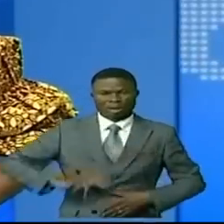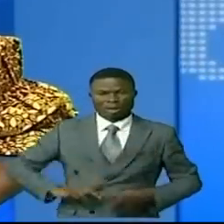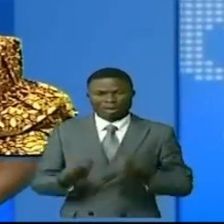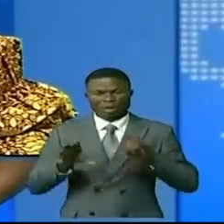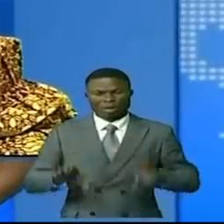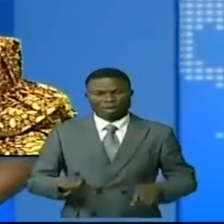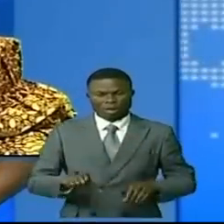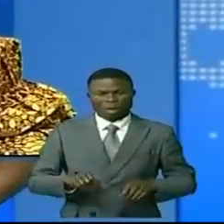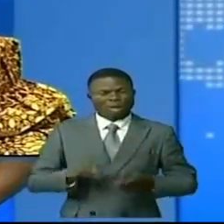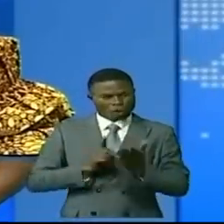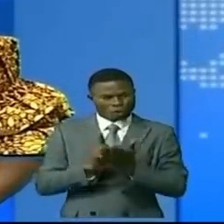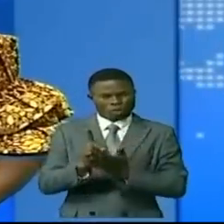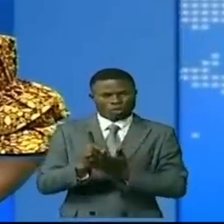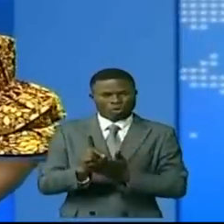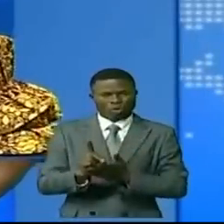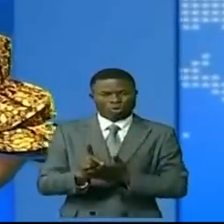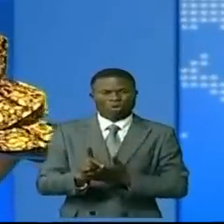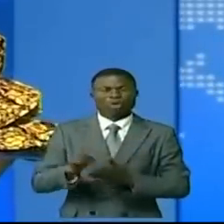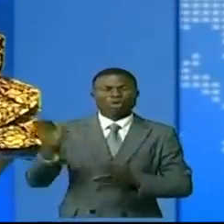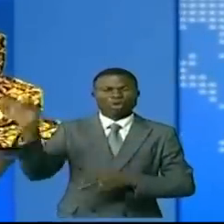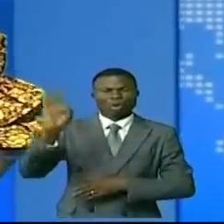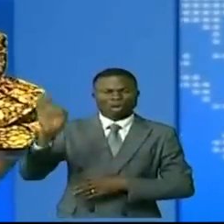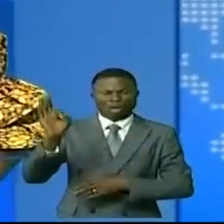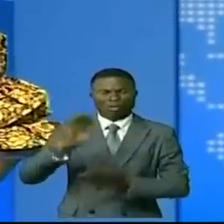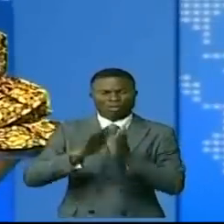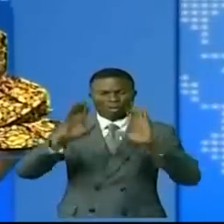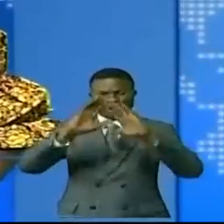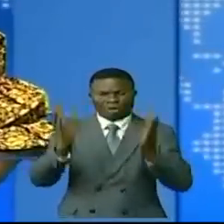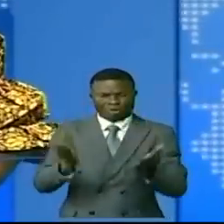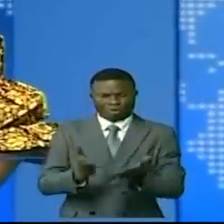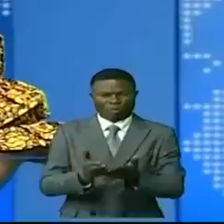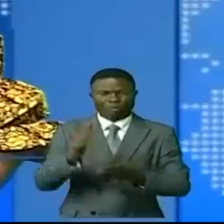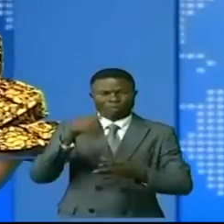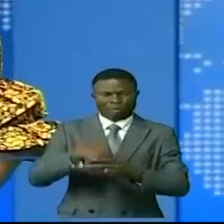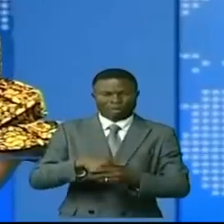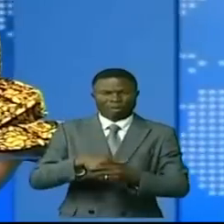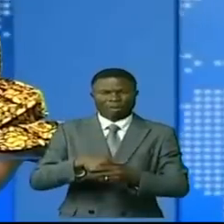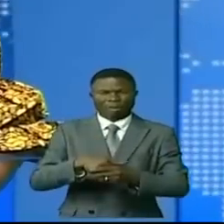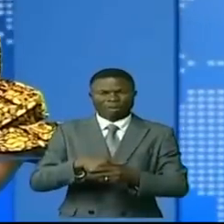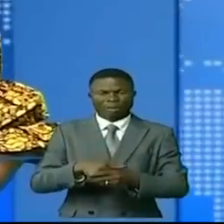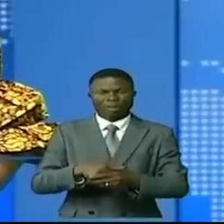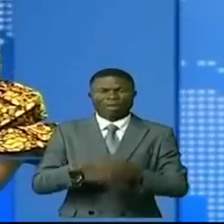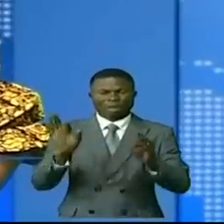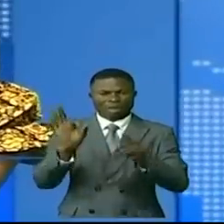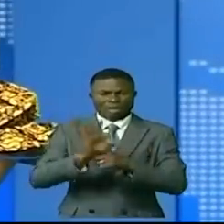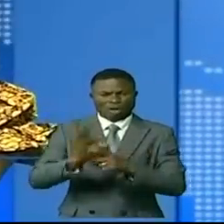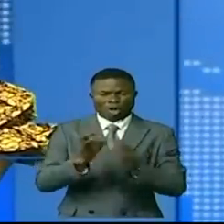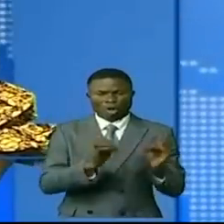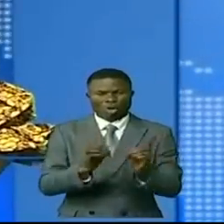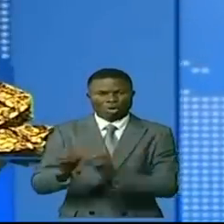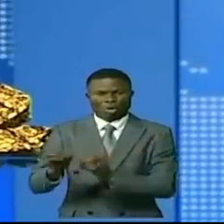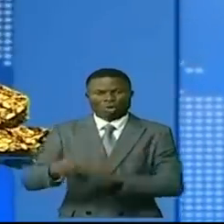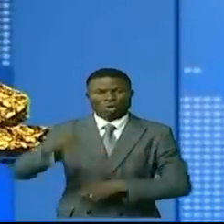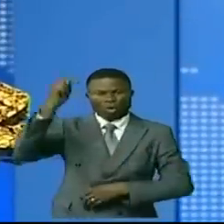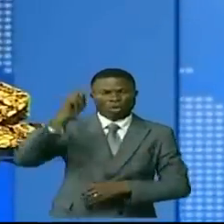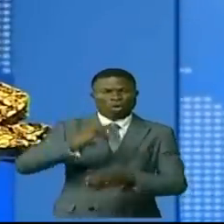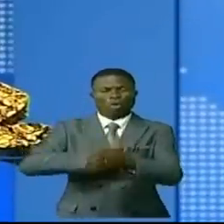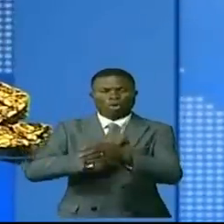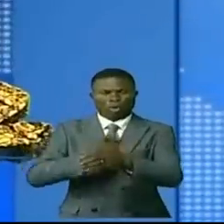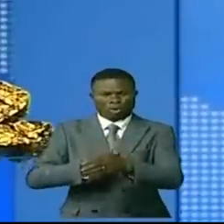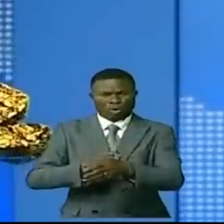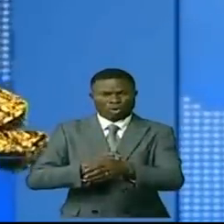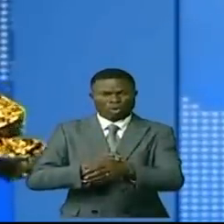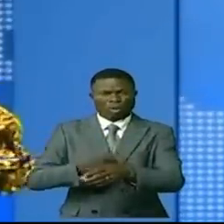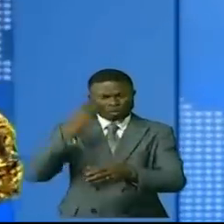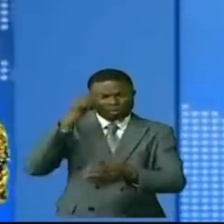de leurs droits sur la fosterie communautaire. C'était au cours de l'atelier organisé au Nord Kivu. À ce